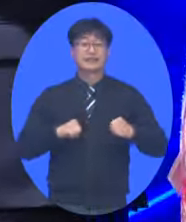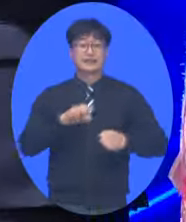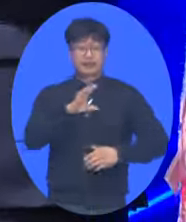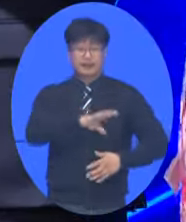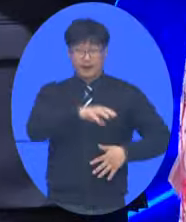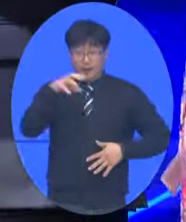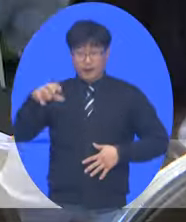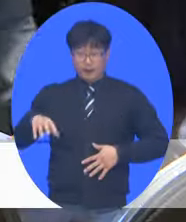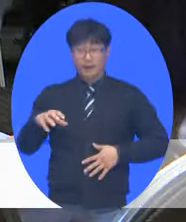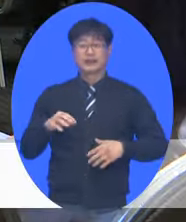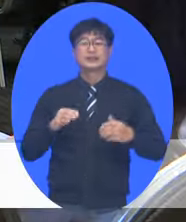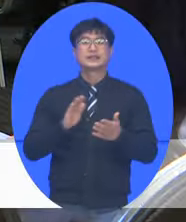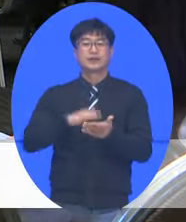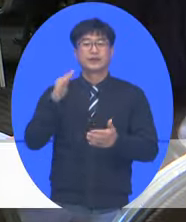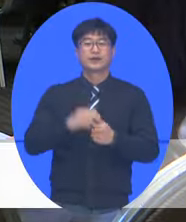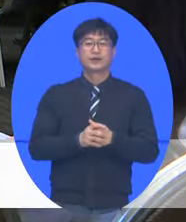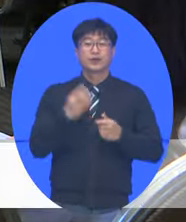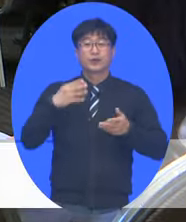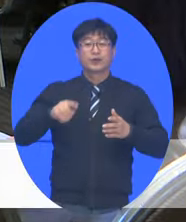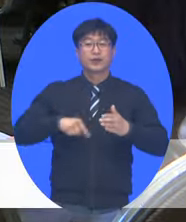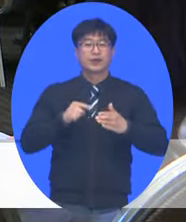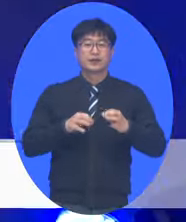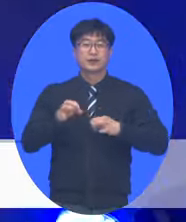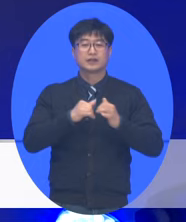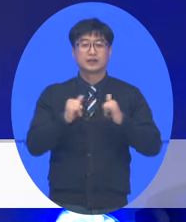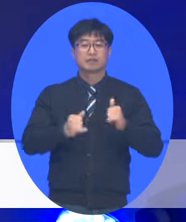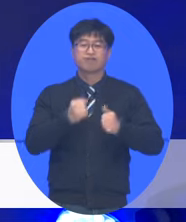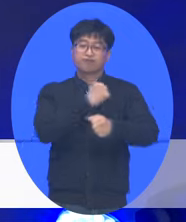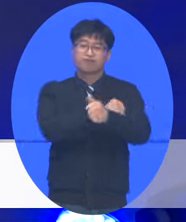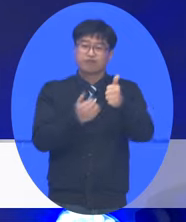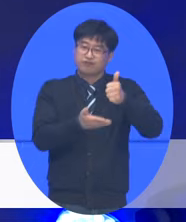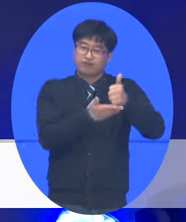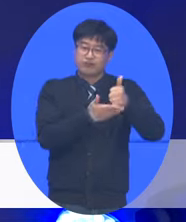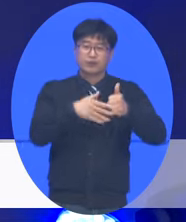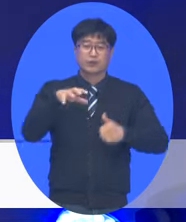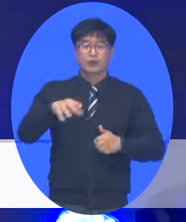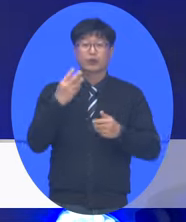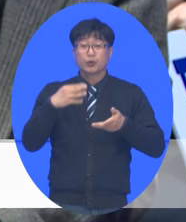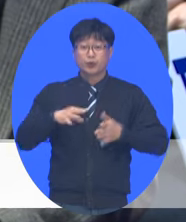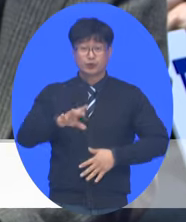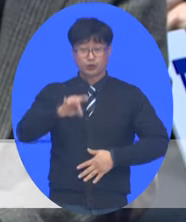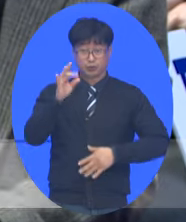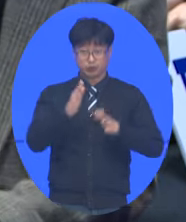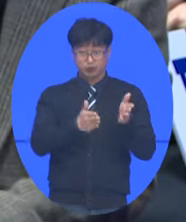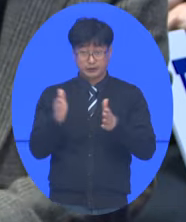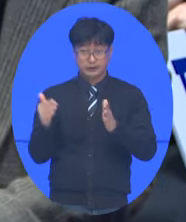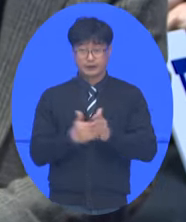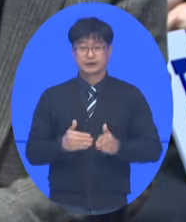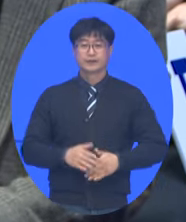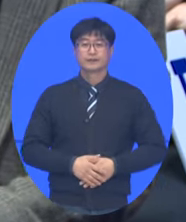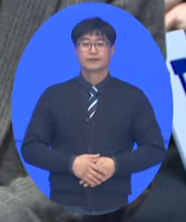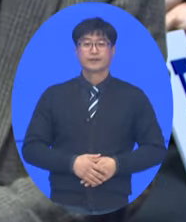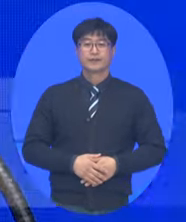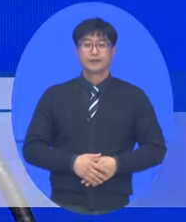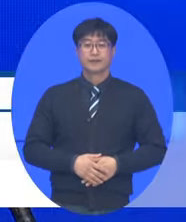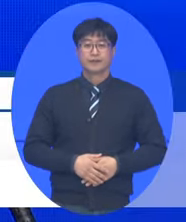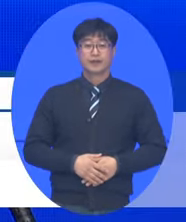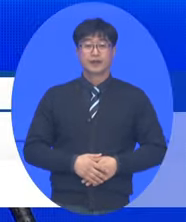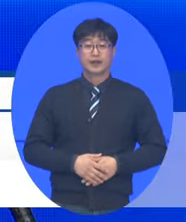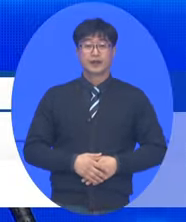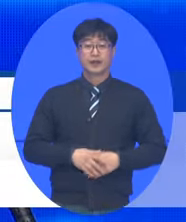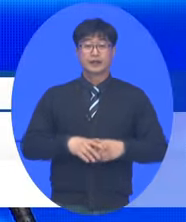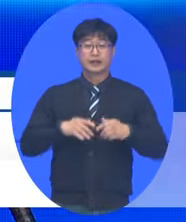생동감이 넘칩니다. 도내 상인들의 노고를 격려하는 자리로 경기도가 올해 처음으로 마련했습니다. 해가